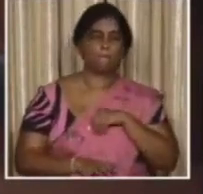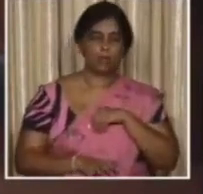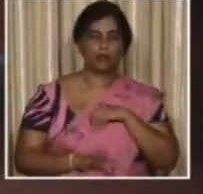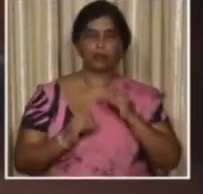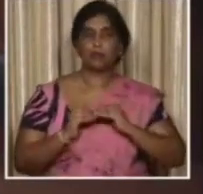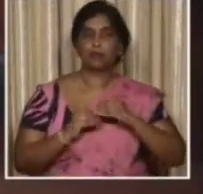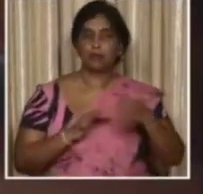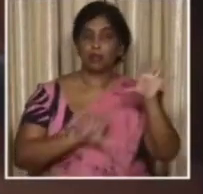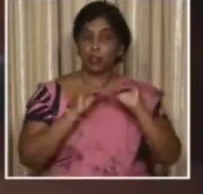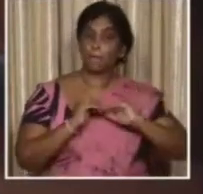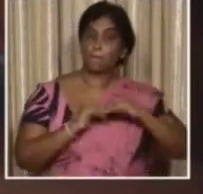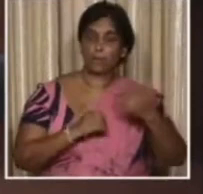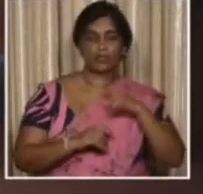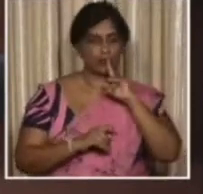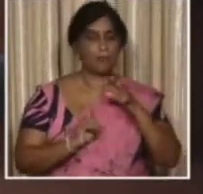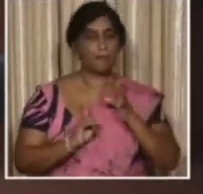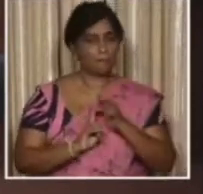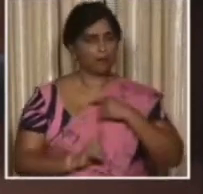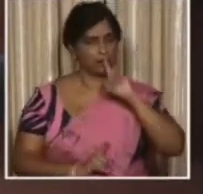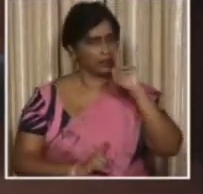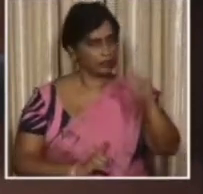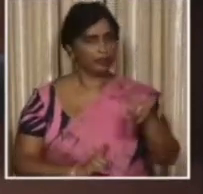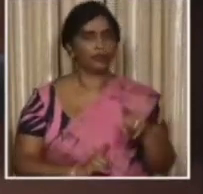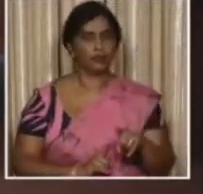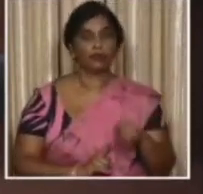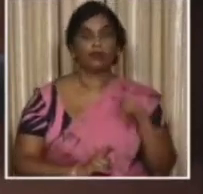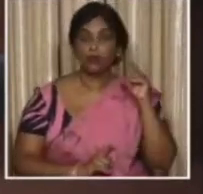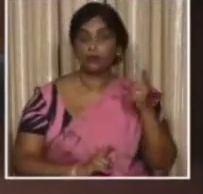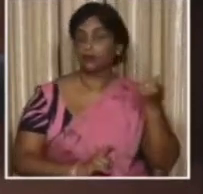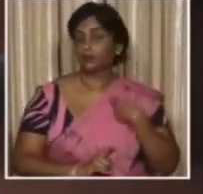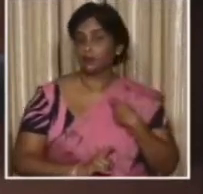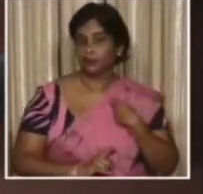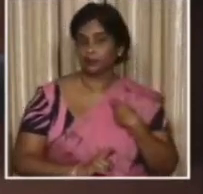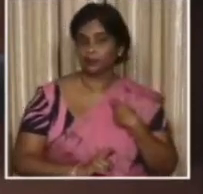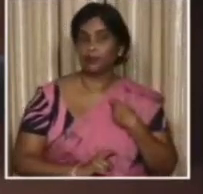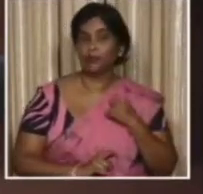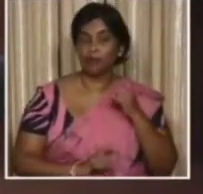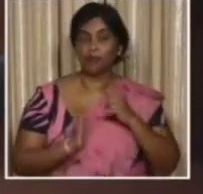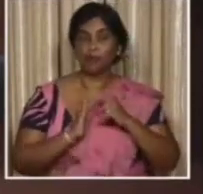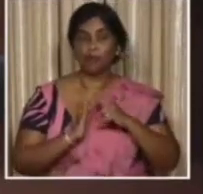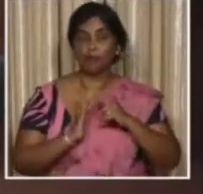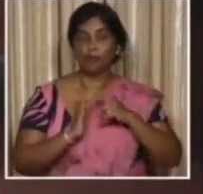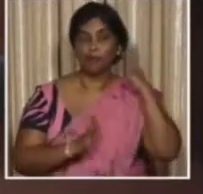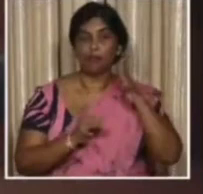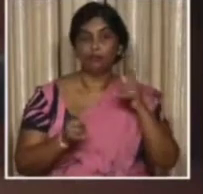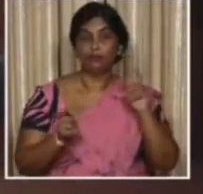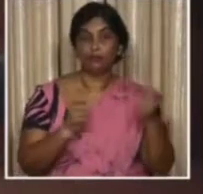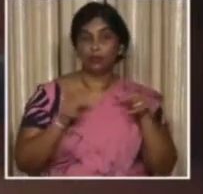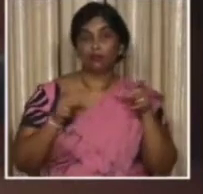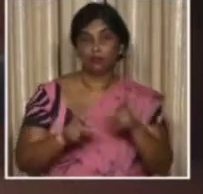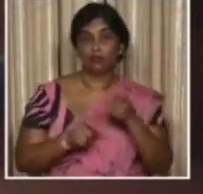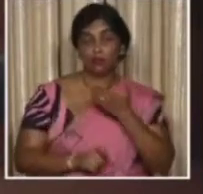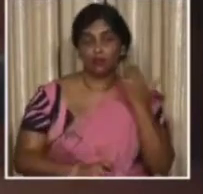හැබැයි පසුව පත් කරන්න කියලා පිල්ලුව එතුමගේ. මම පෞද්ගලික කිල්ලලා තියෙනවා. ඒතර එතුම කිව්වා yam jatyantara cricket tahanama pawari midakata tiyenawana